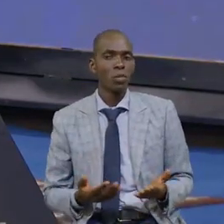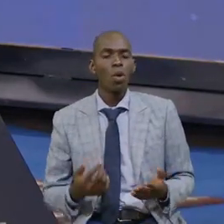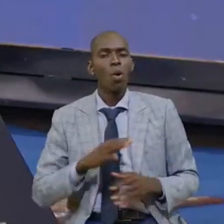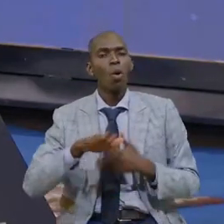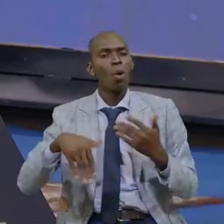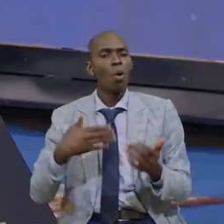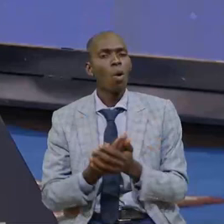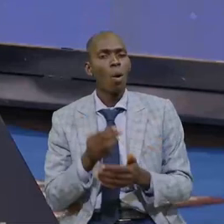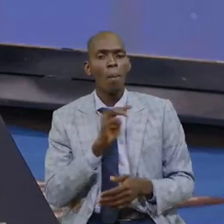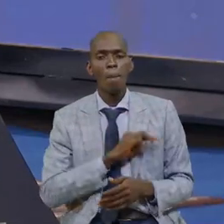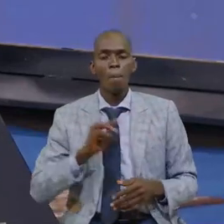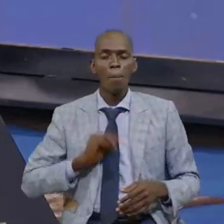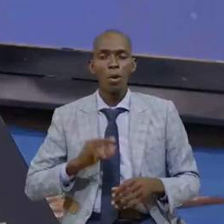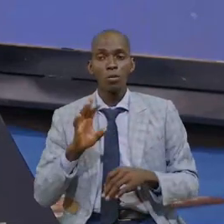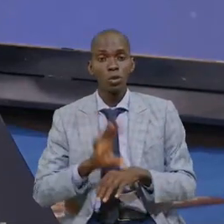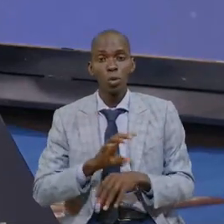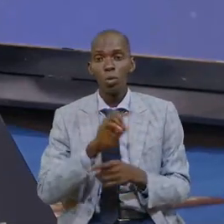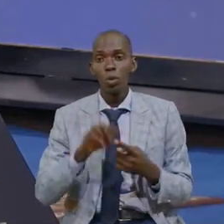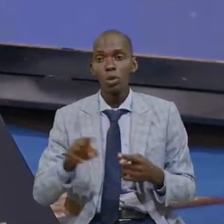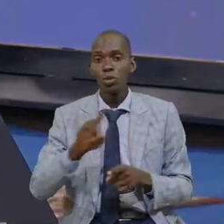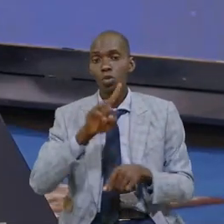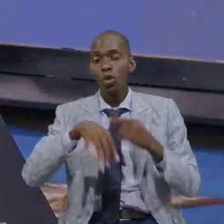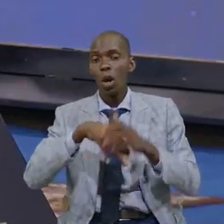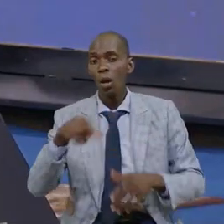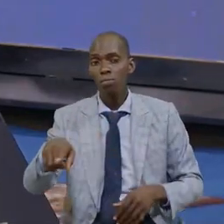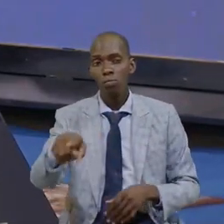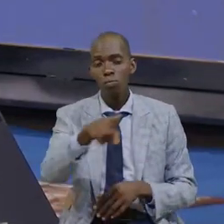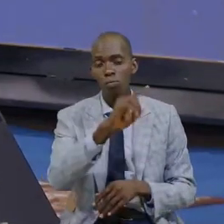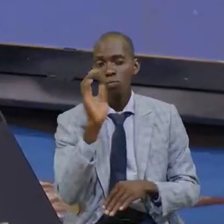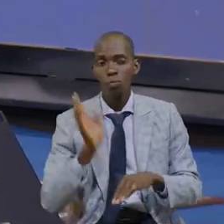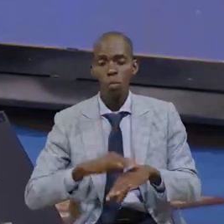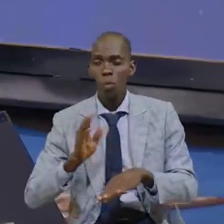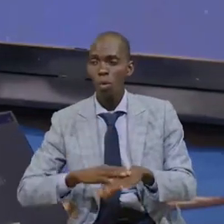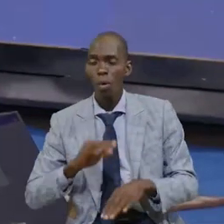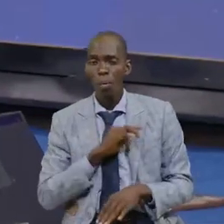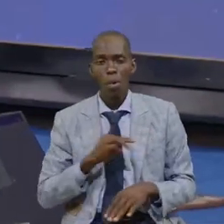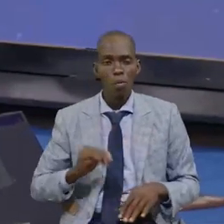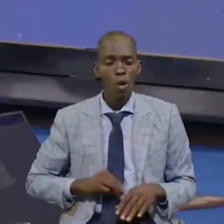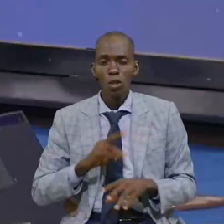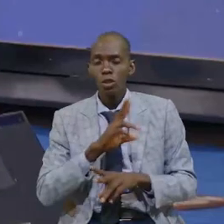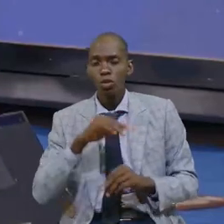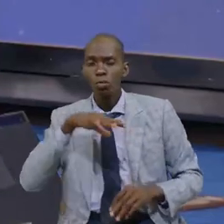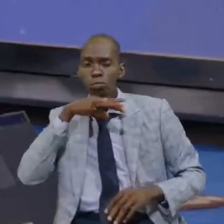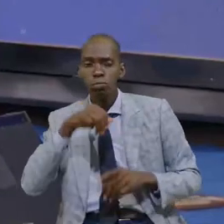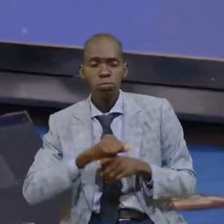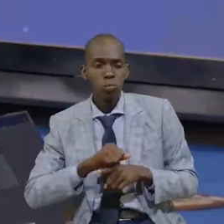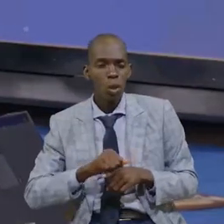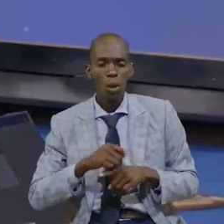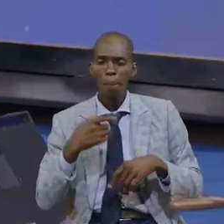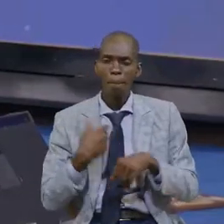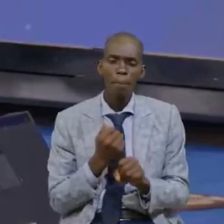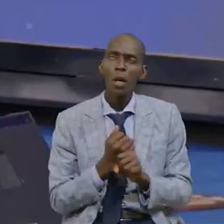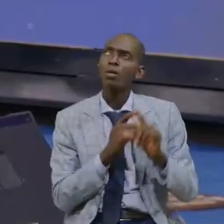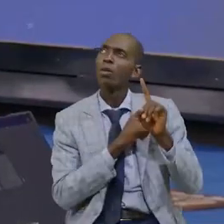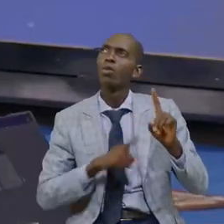de l'église, quand vous sortez là-bas, pas de corruption. Et que le